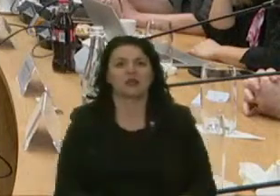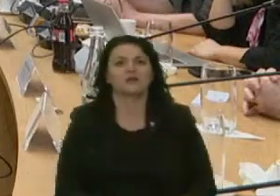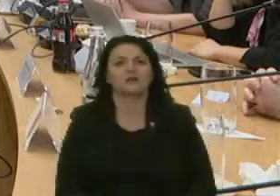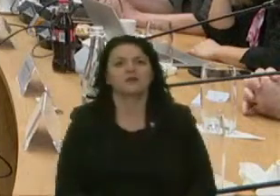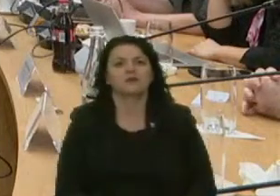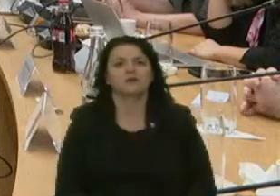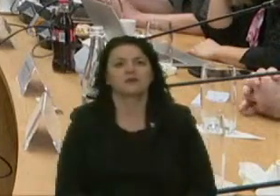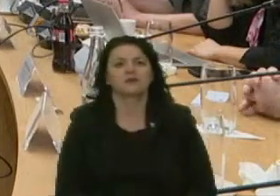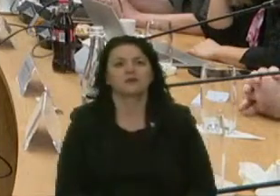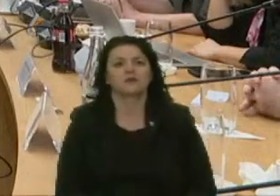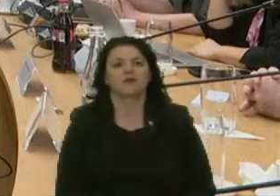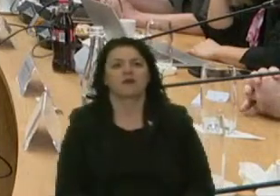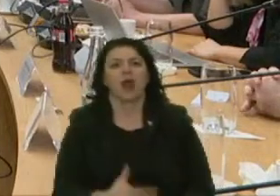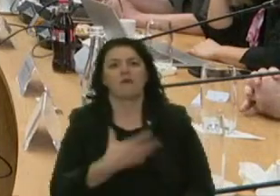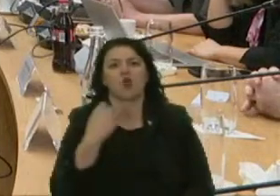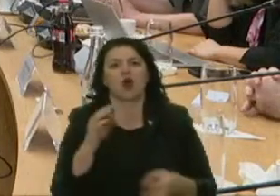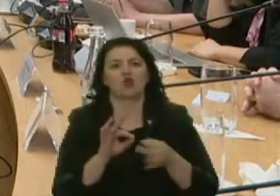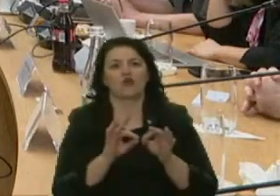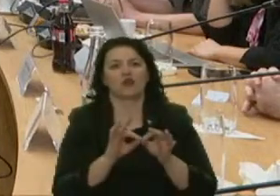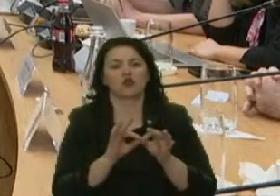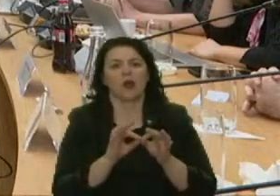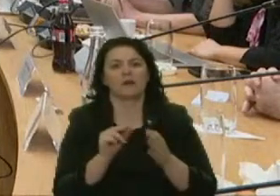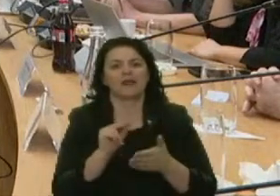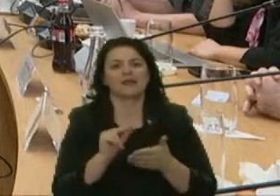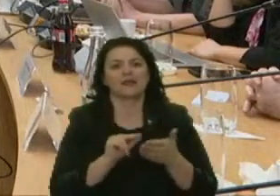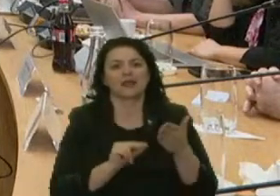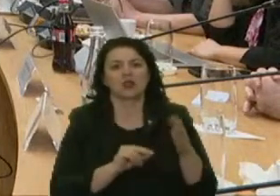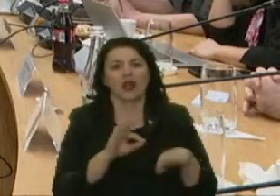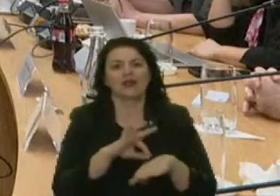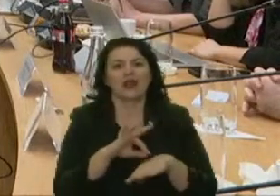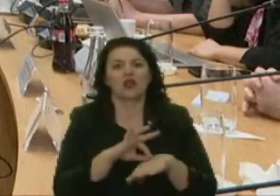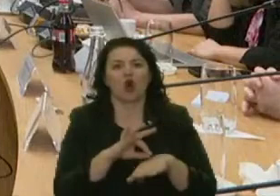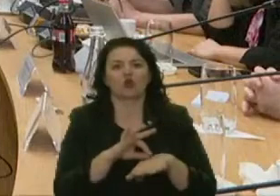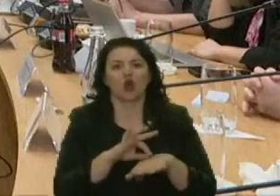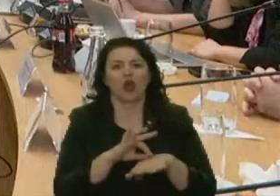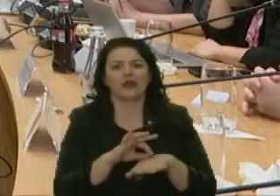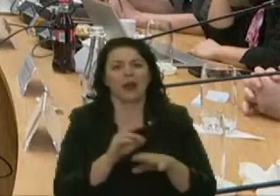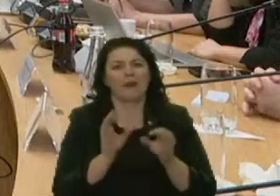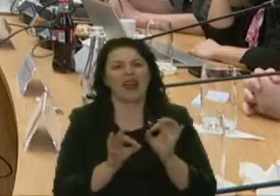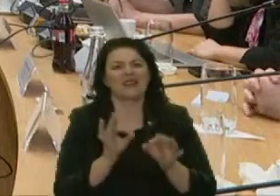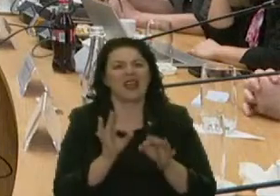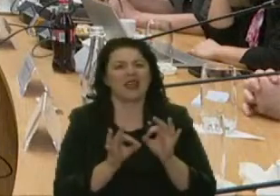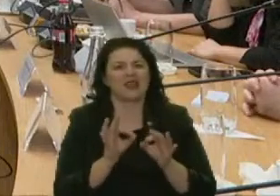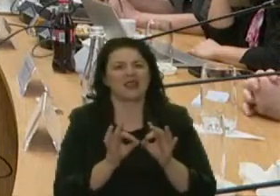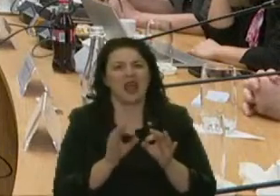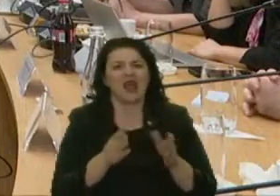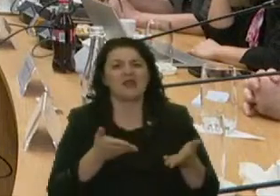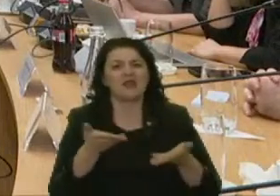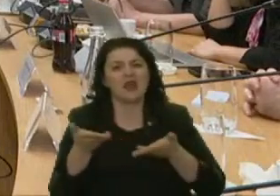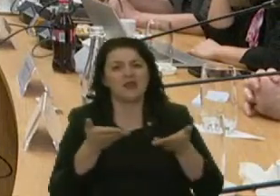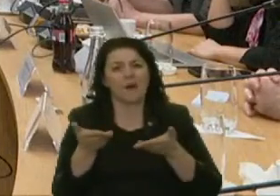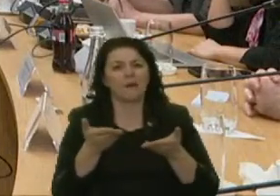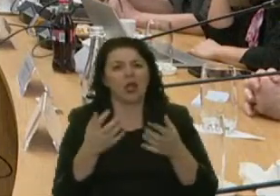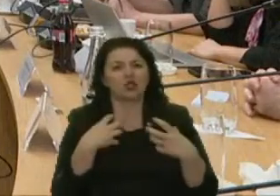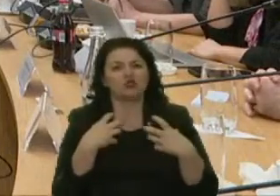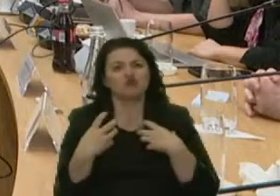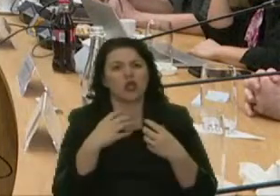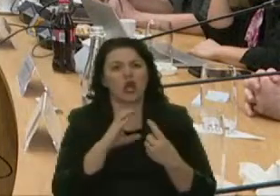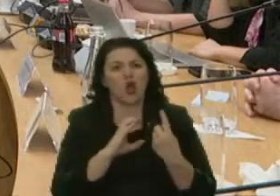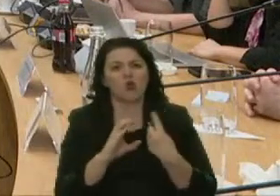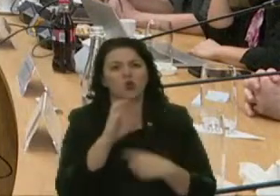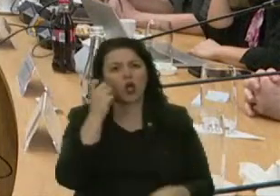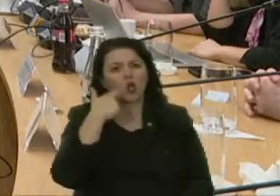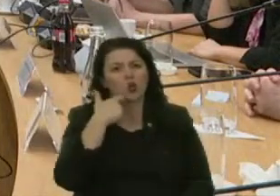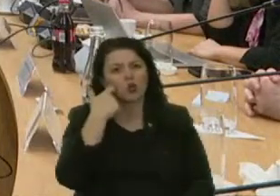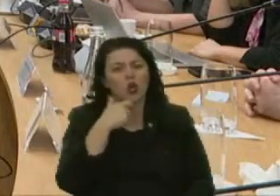ă am luat cuvântul pentru că am scris o teză de doctorat în care am analizat dinamica scenei culturale din Cluj